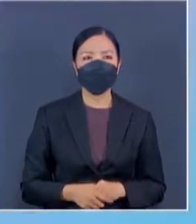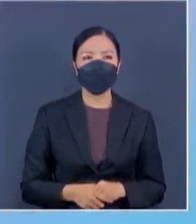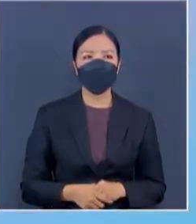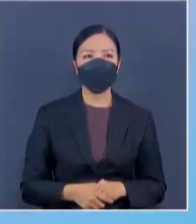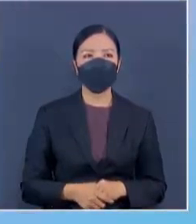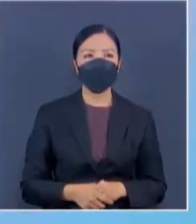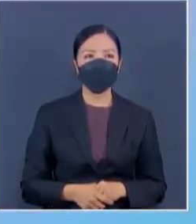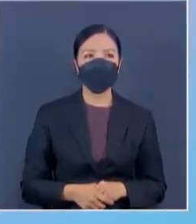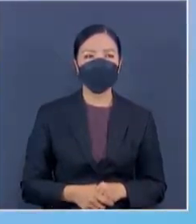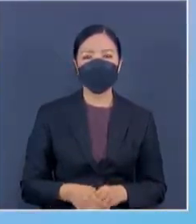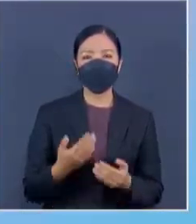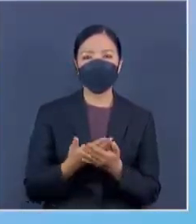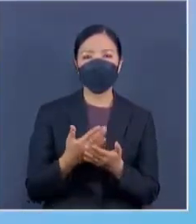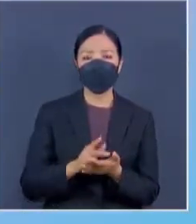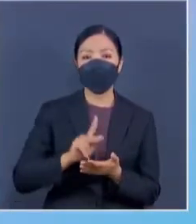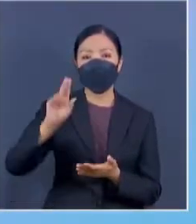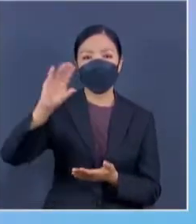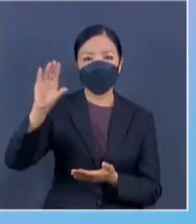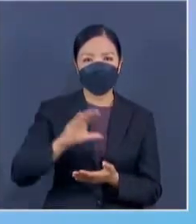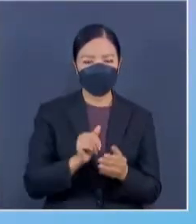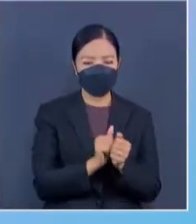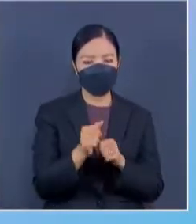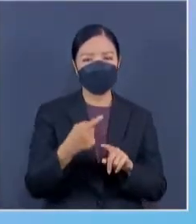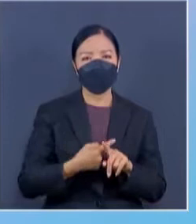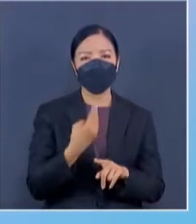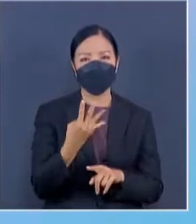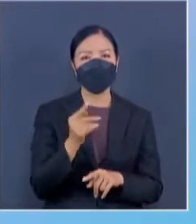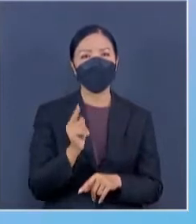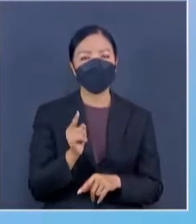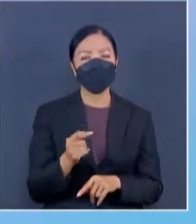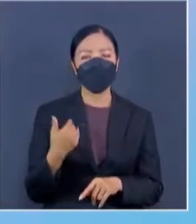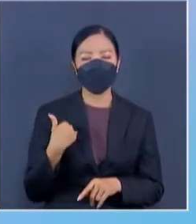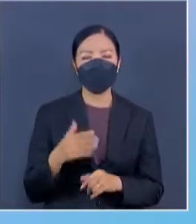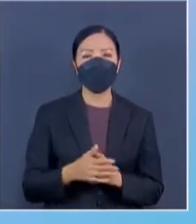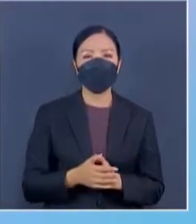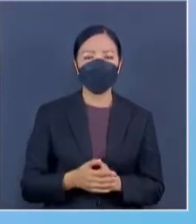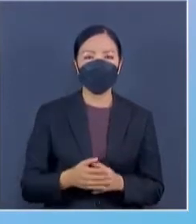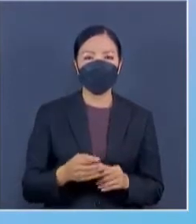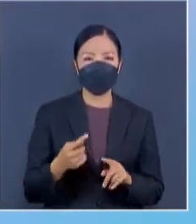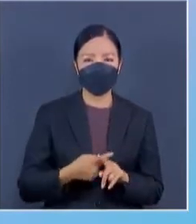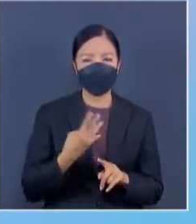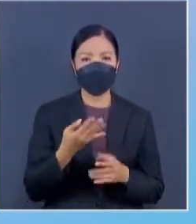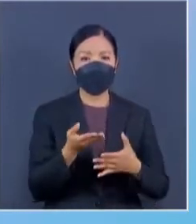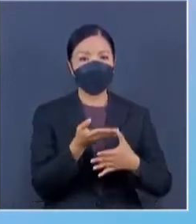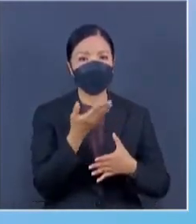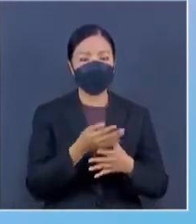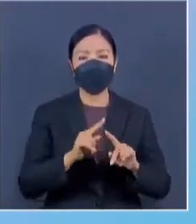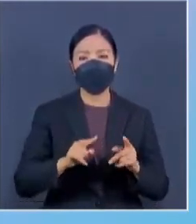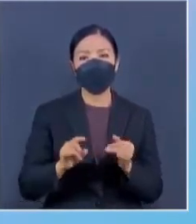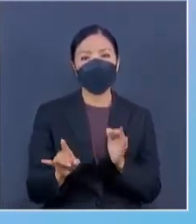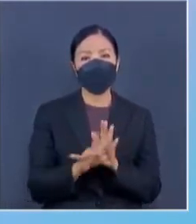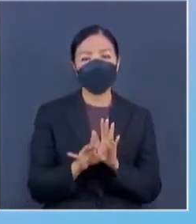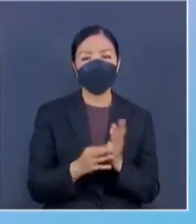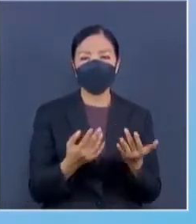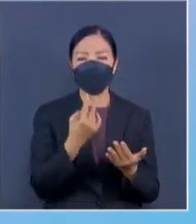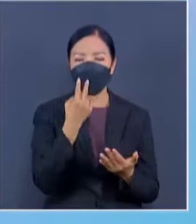ก็ยังยืนยันว่าเงินกู้จะมาทันภายในเดือนเมษายนนี้จริงๆเนี่ยกำหนดคือต้นเดือนเมษายนนะคุณผู้ชมแต่สุดท้ายแล้วเดี๋ย